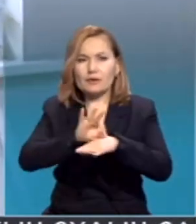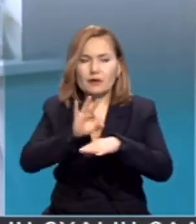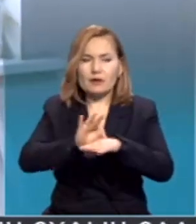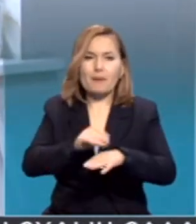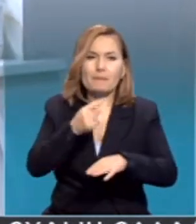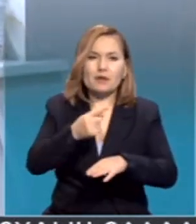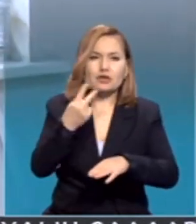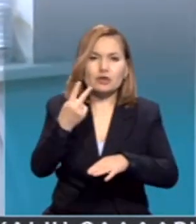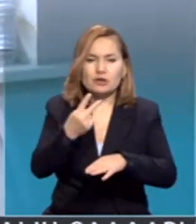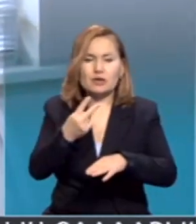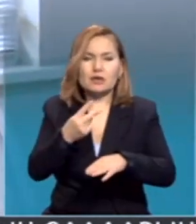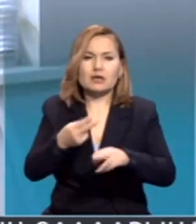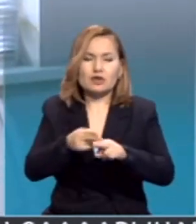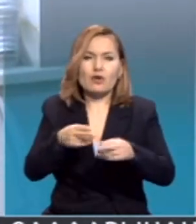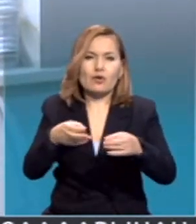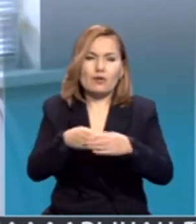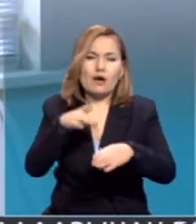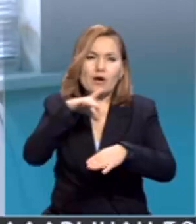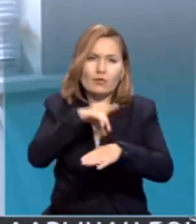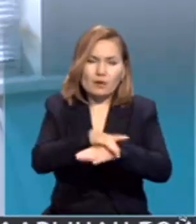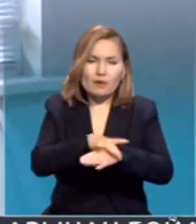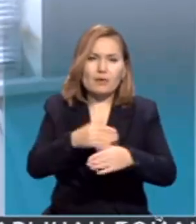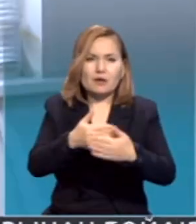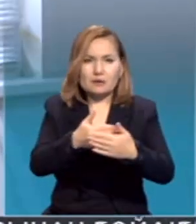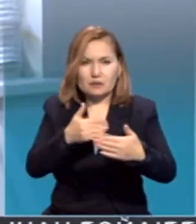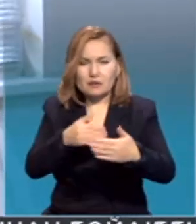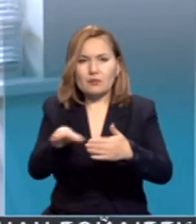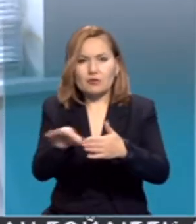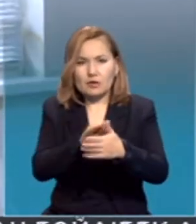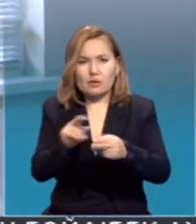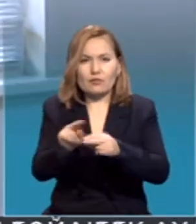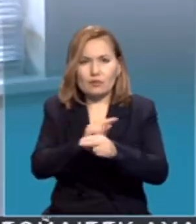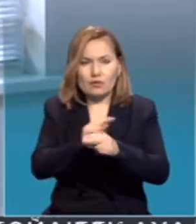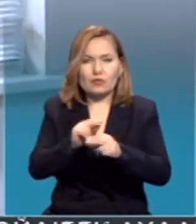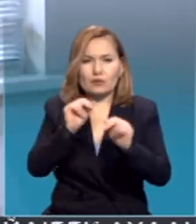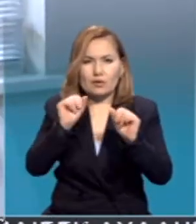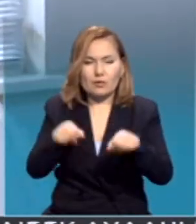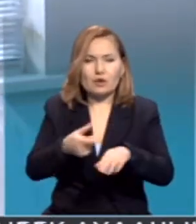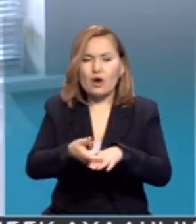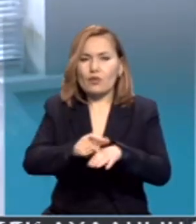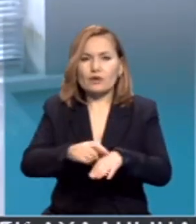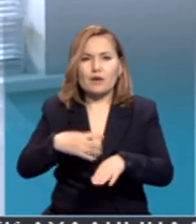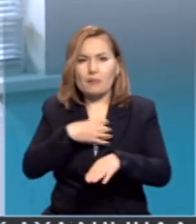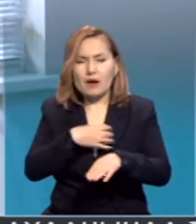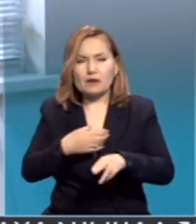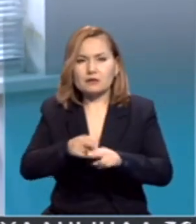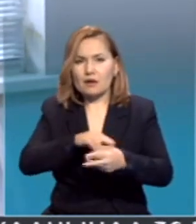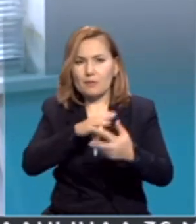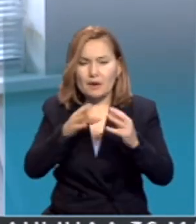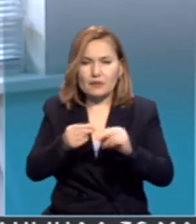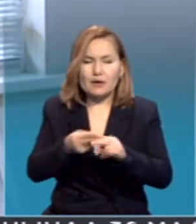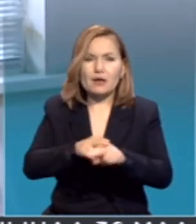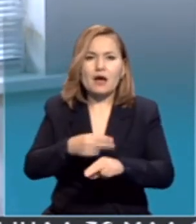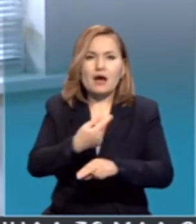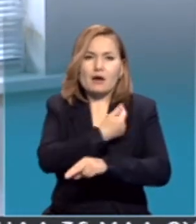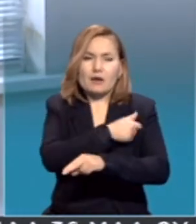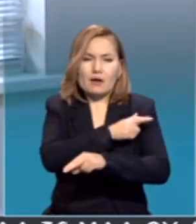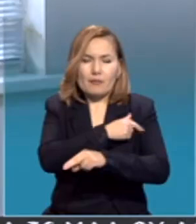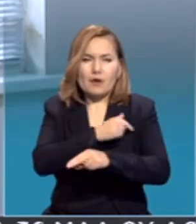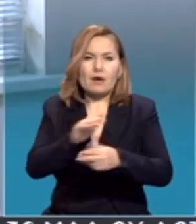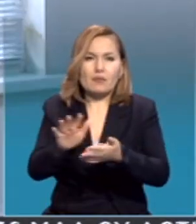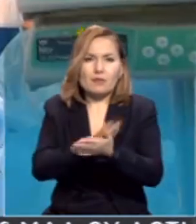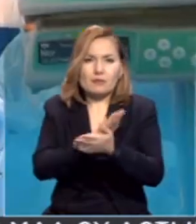сатысында анықталса, жеңу оңайға түседі. Сондықтан аурудың алдын алып, тексеріліп тұру маңызды. Барлық диагностика мемлекет есебінен